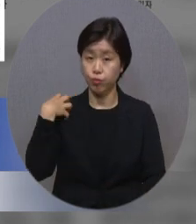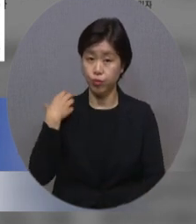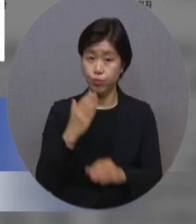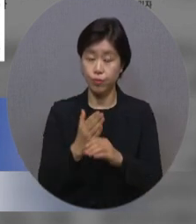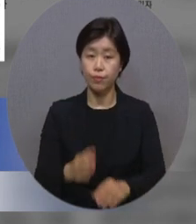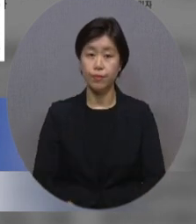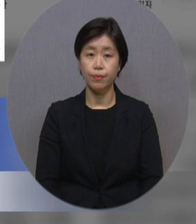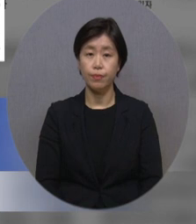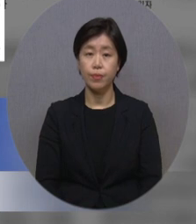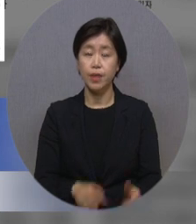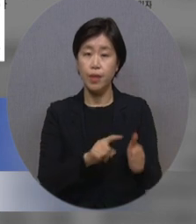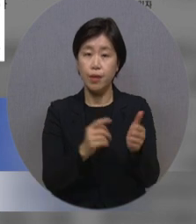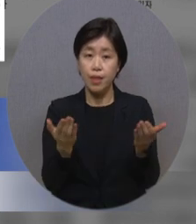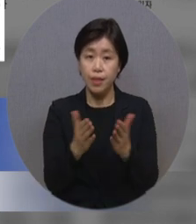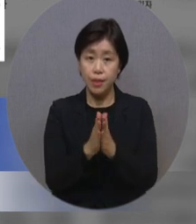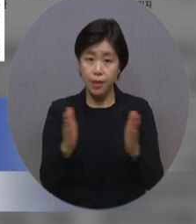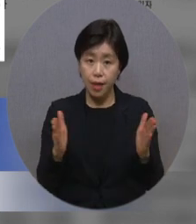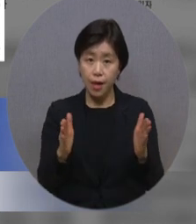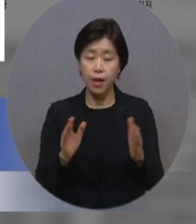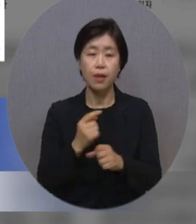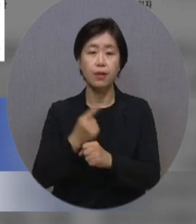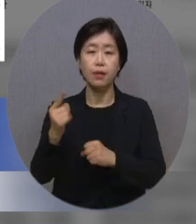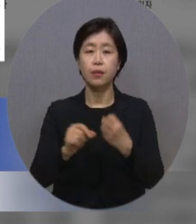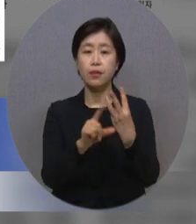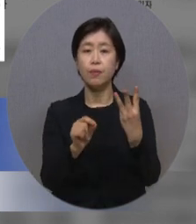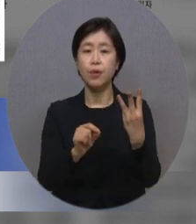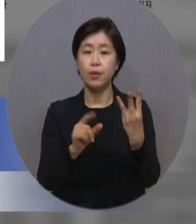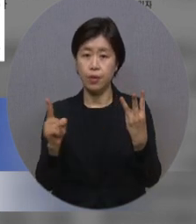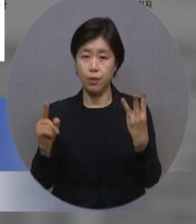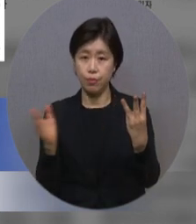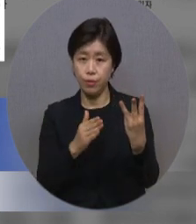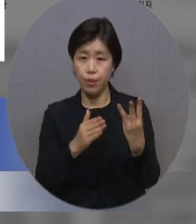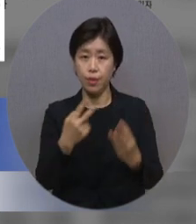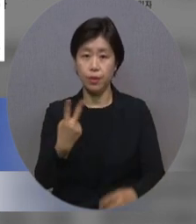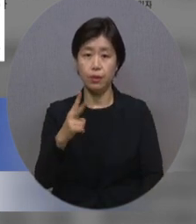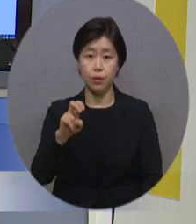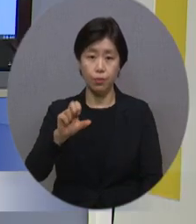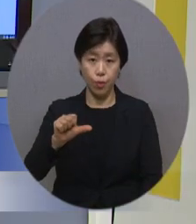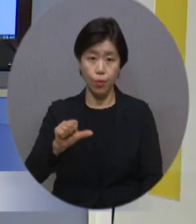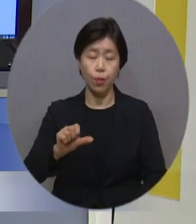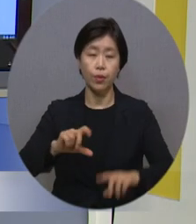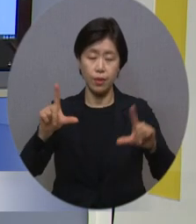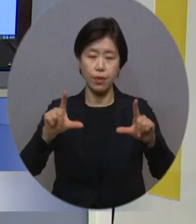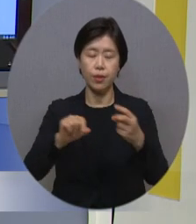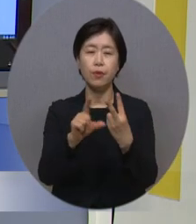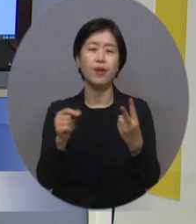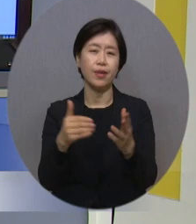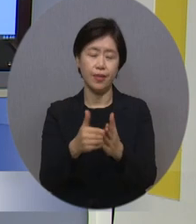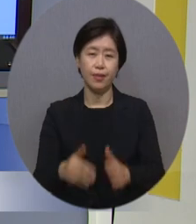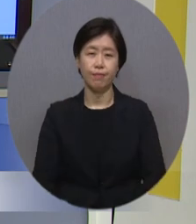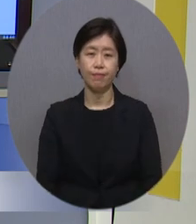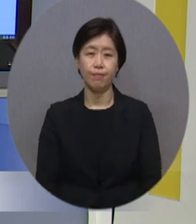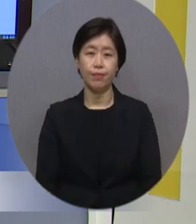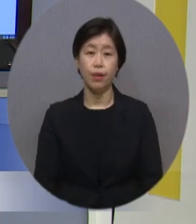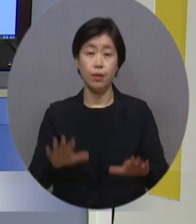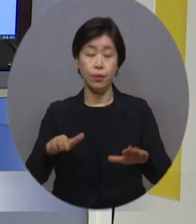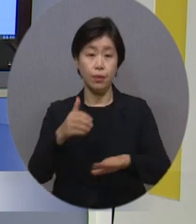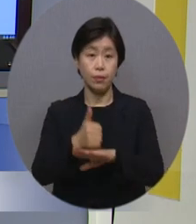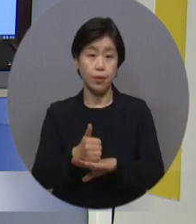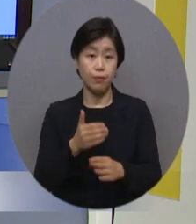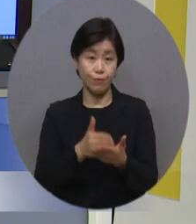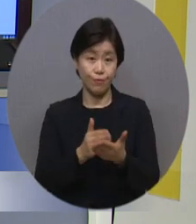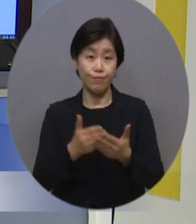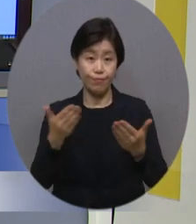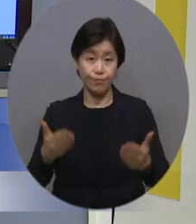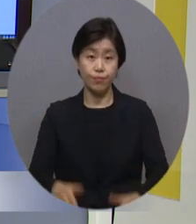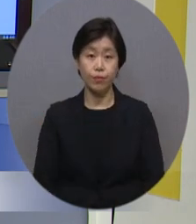당선인 임기는 내년 3월 1일부터 2025년 2월 28일까지입니다 오늘의 마지막 소식입니다